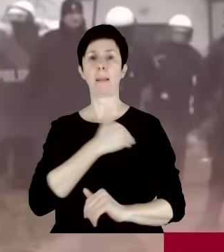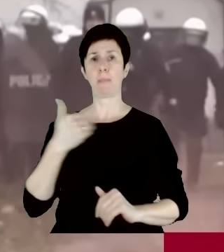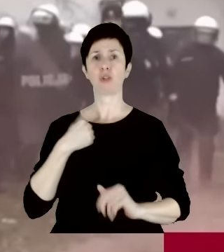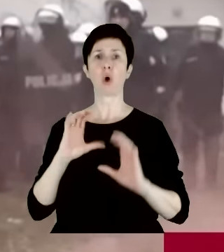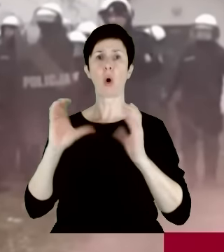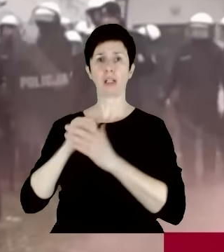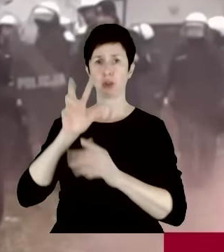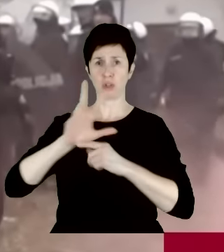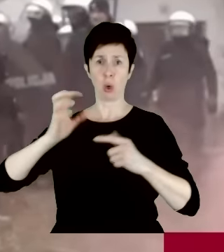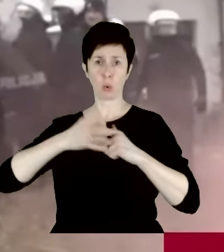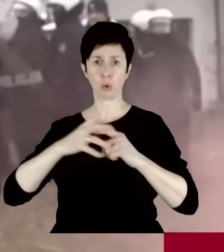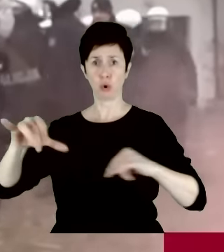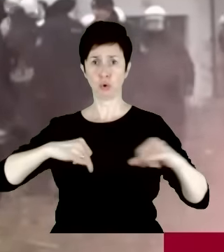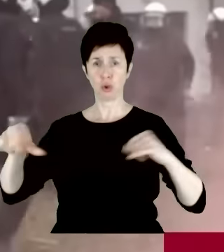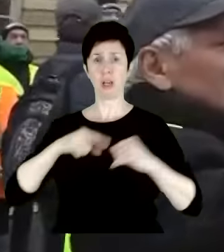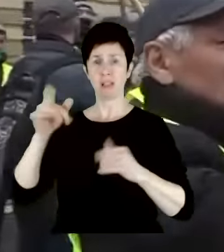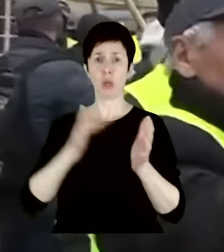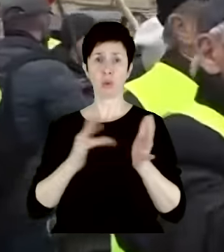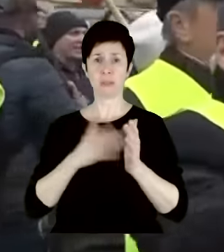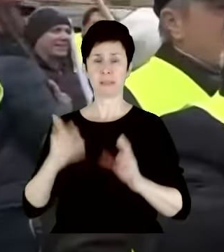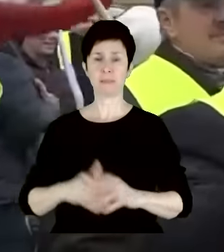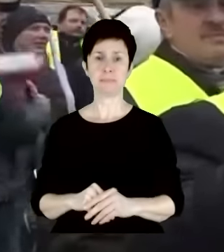13 grudnia rządu Donalda Tuska.